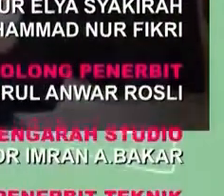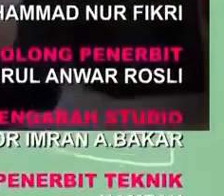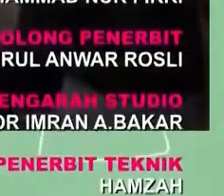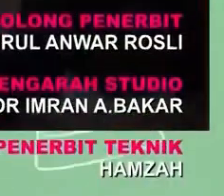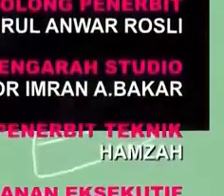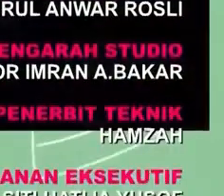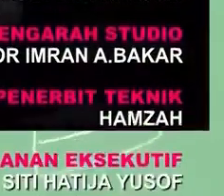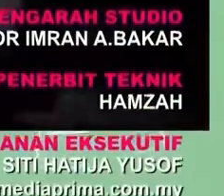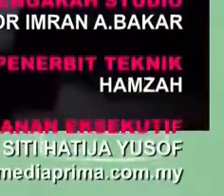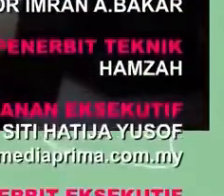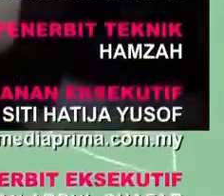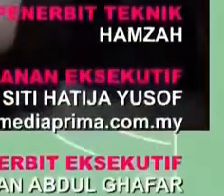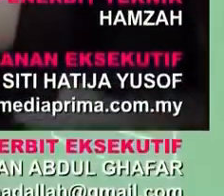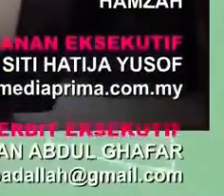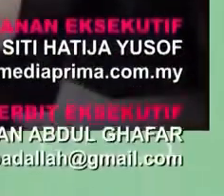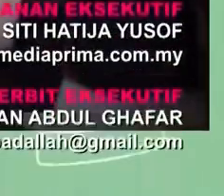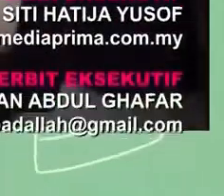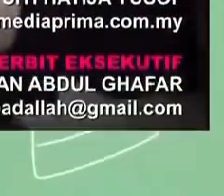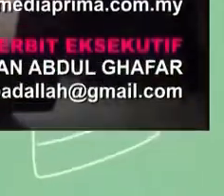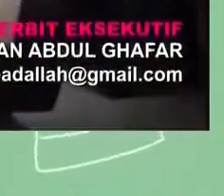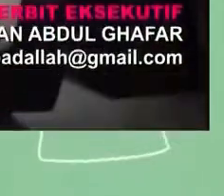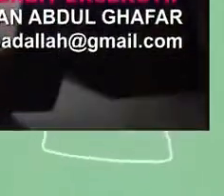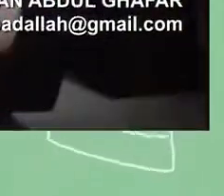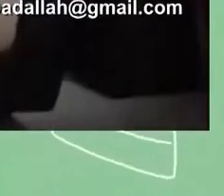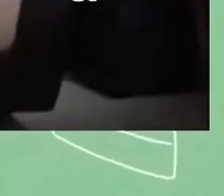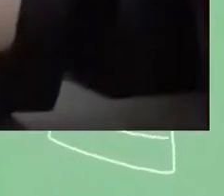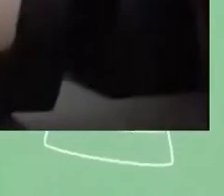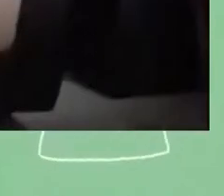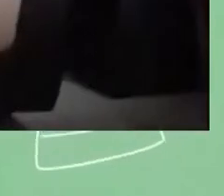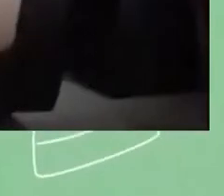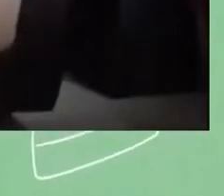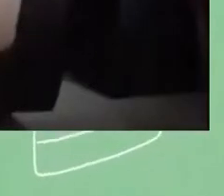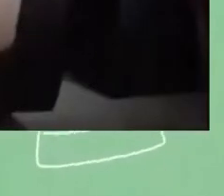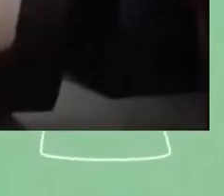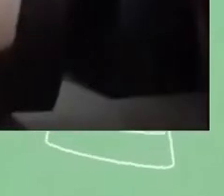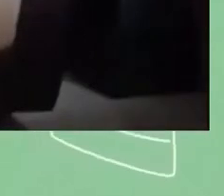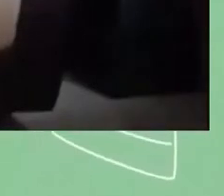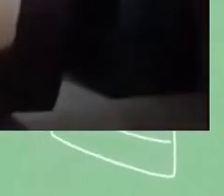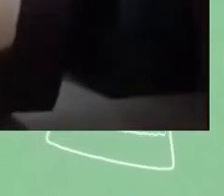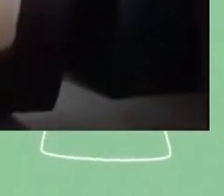Jom kita cucuk buah yang kita potong tadi.